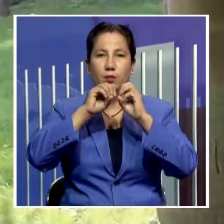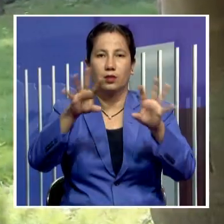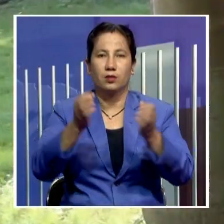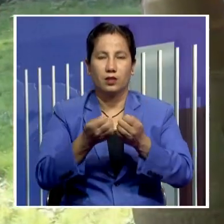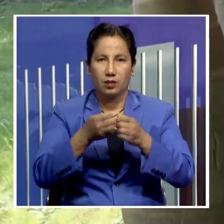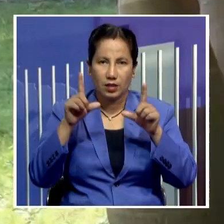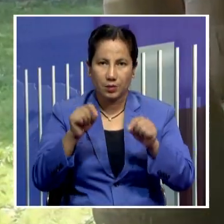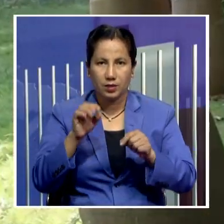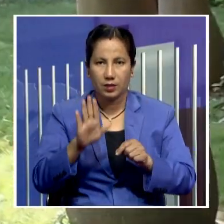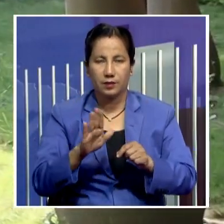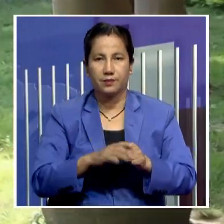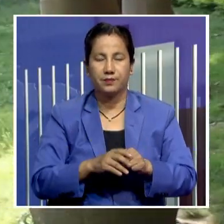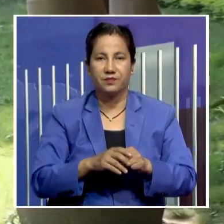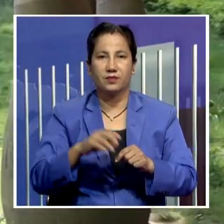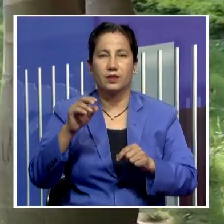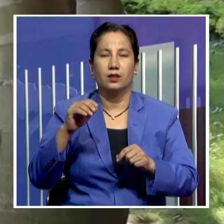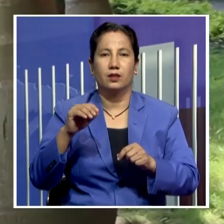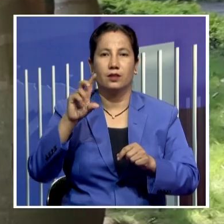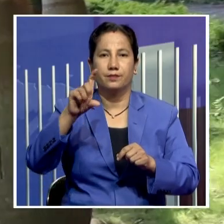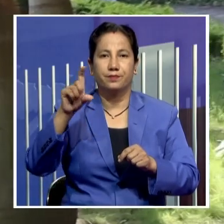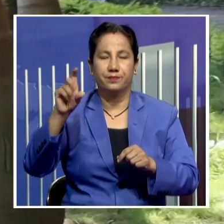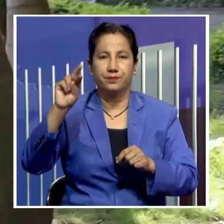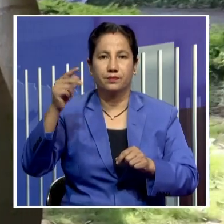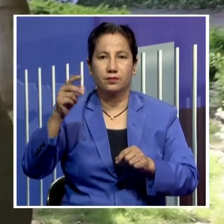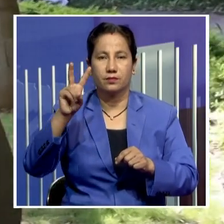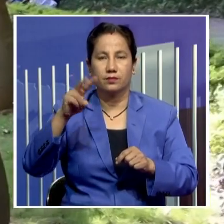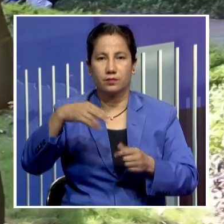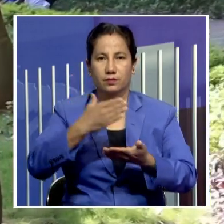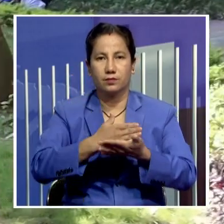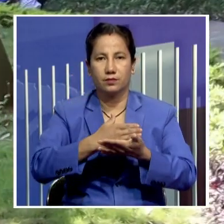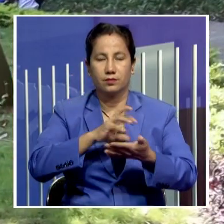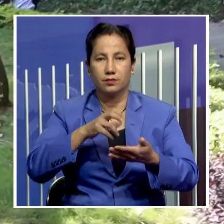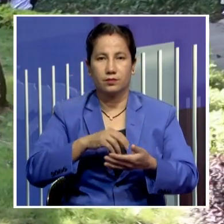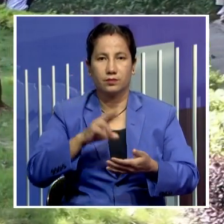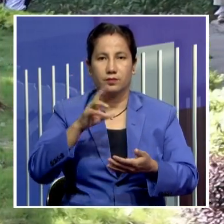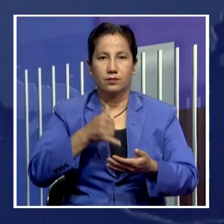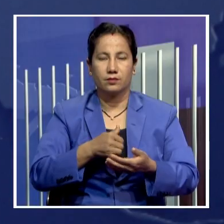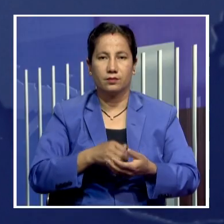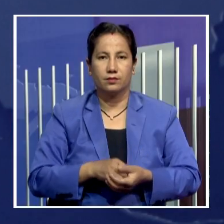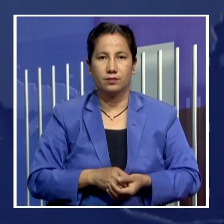गर्न आवश्यक देखिन्छ। दशरथ घिमिरे, नेपाल टेलिभिजन, लुम्बिनी प्रदेश, दाङ।